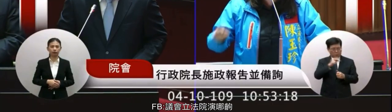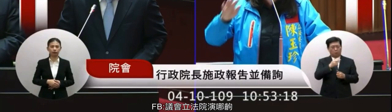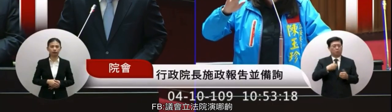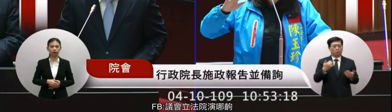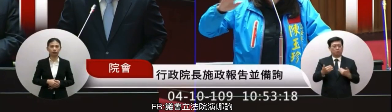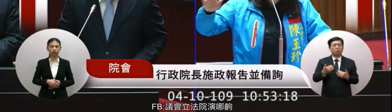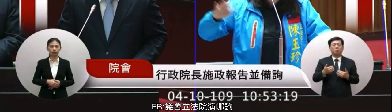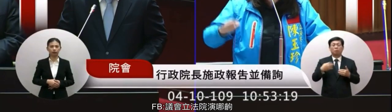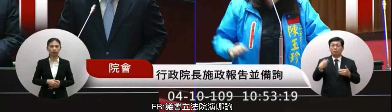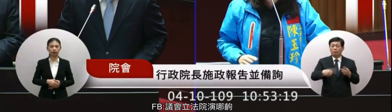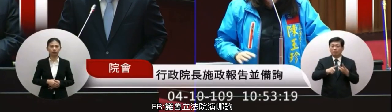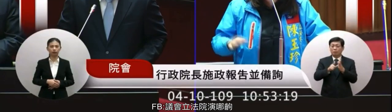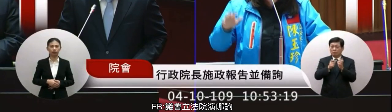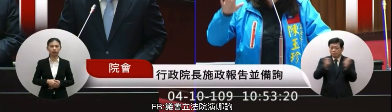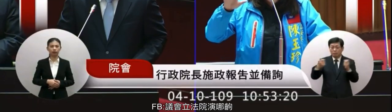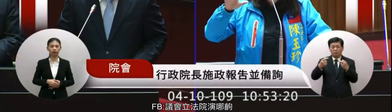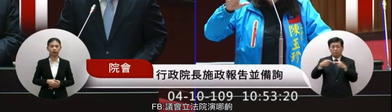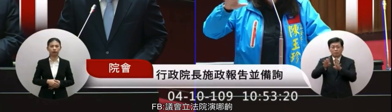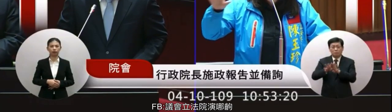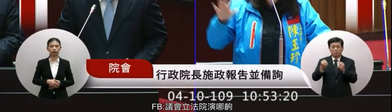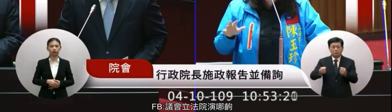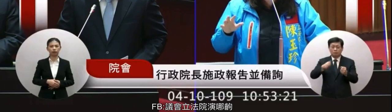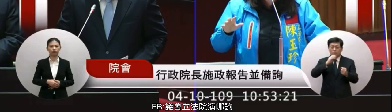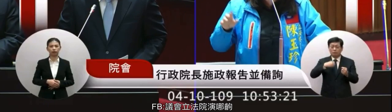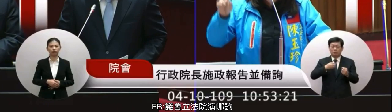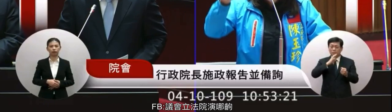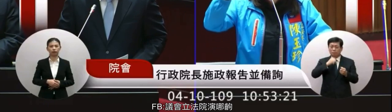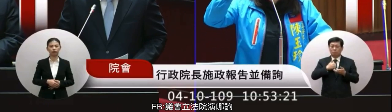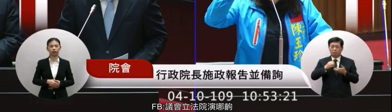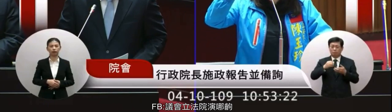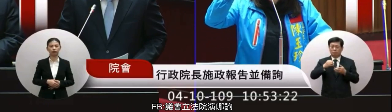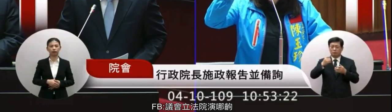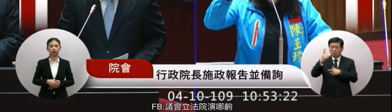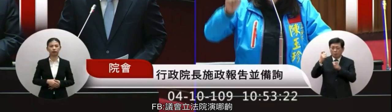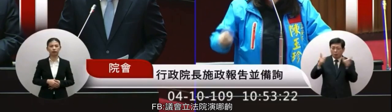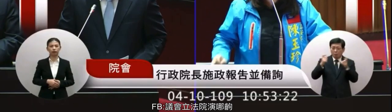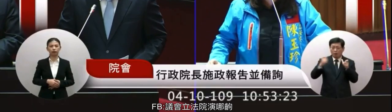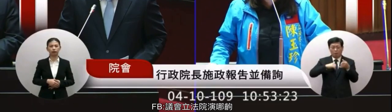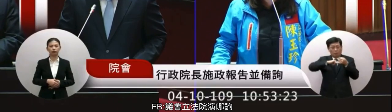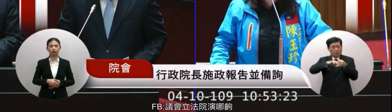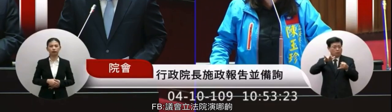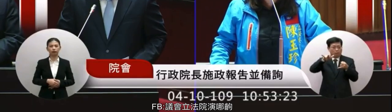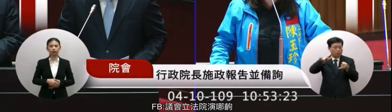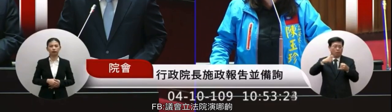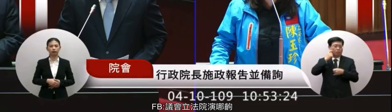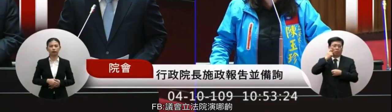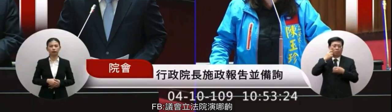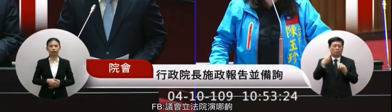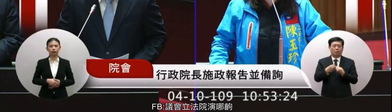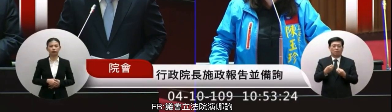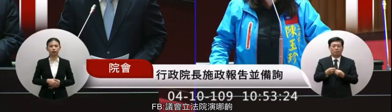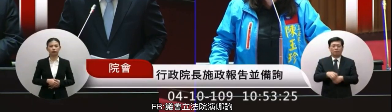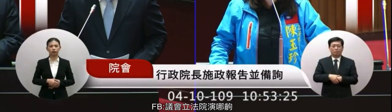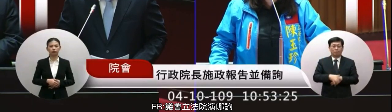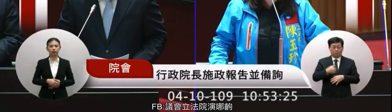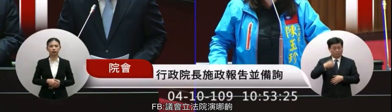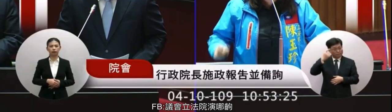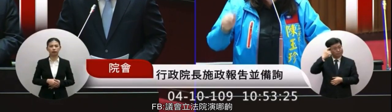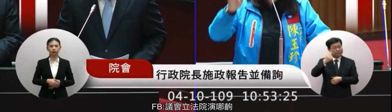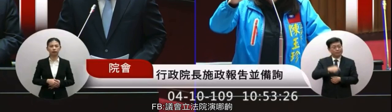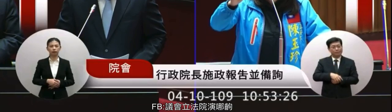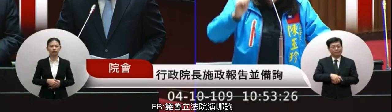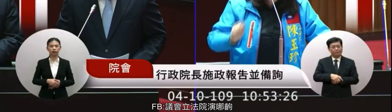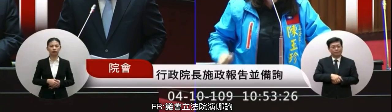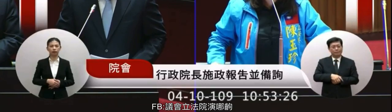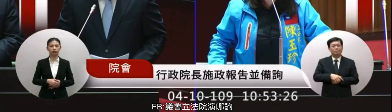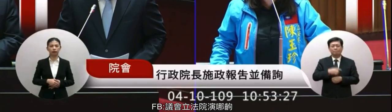这个是长年以来金门哈，这个在连结运输的时候，这个订这个机票的事情是非常的这个困难哈。那我想说哈，